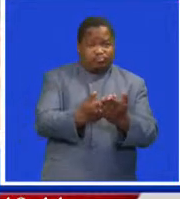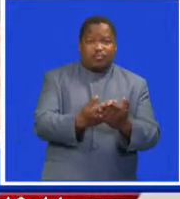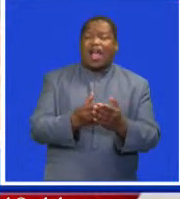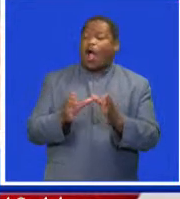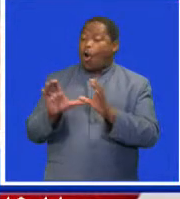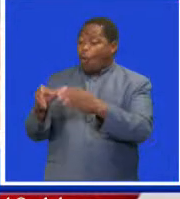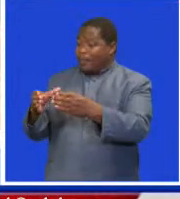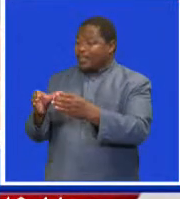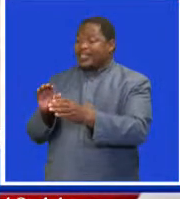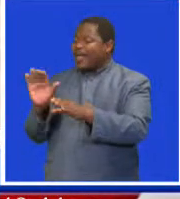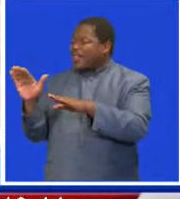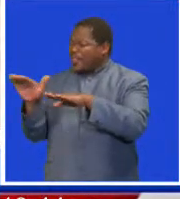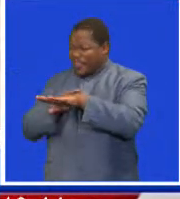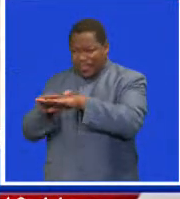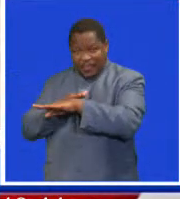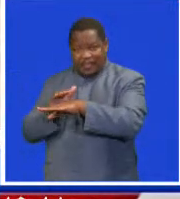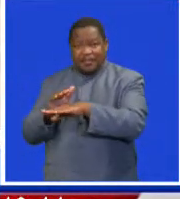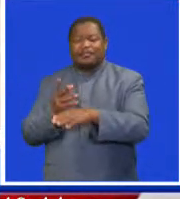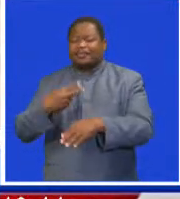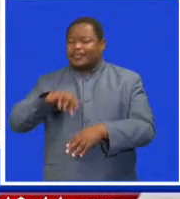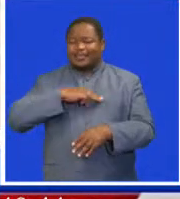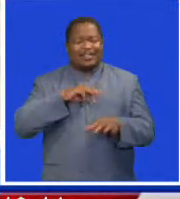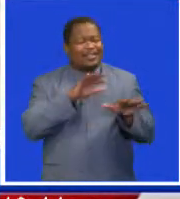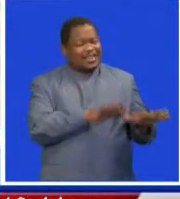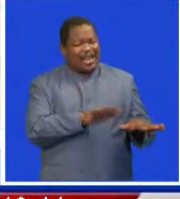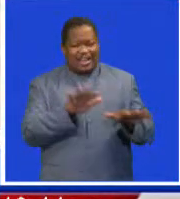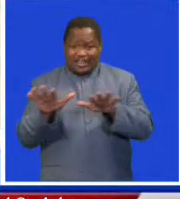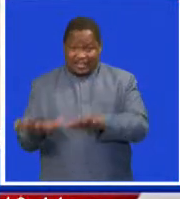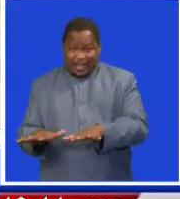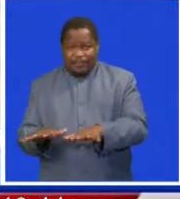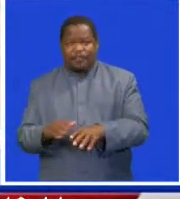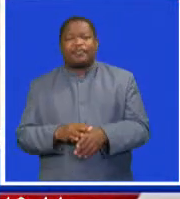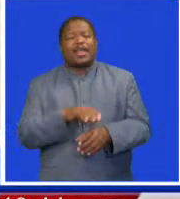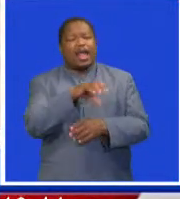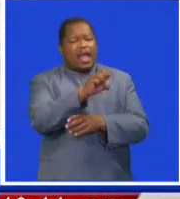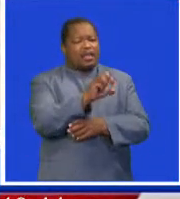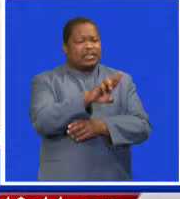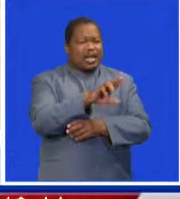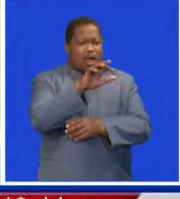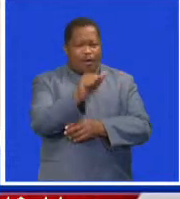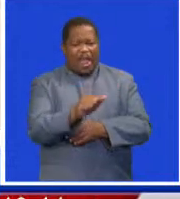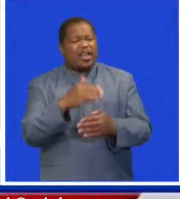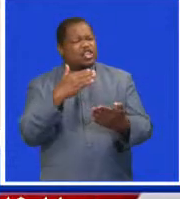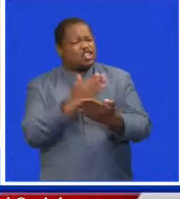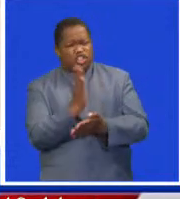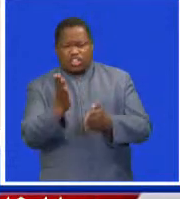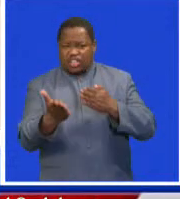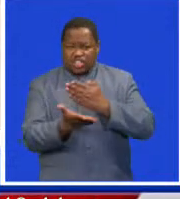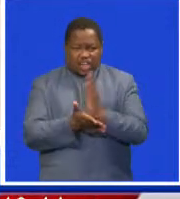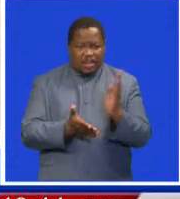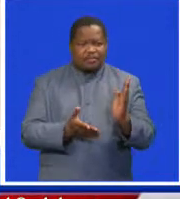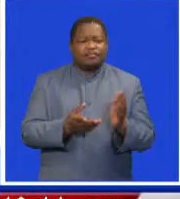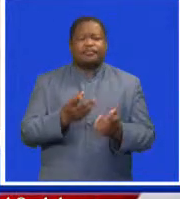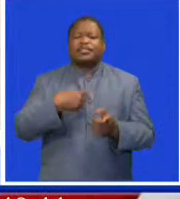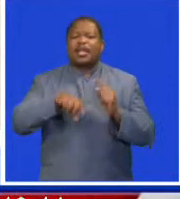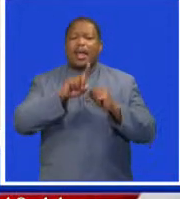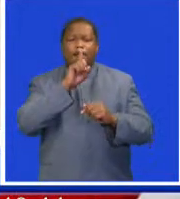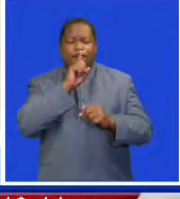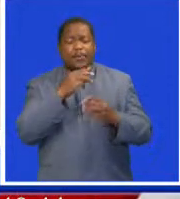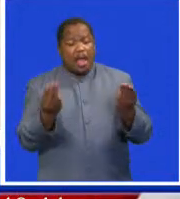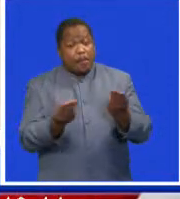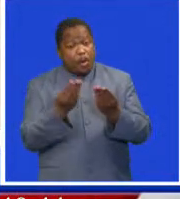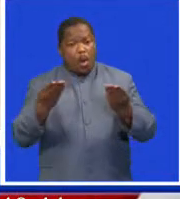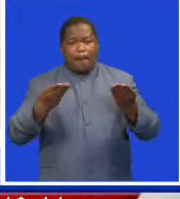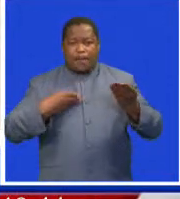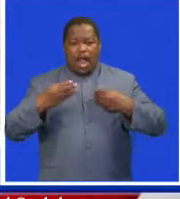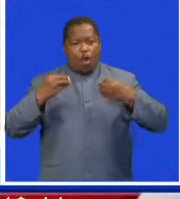lingekho ngoba bokhansa ukuthi kukhona lapho singathokothi khona kungekho lapho singakhala khona ekutheni manje singabukelwa